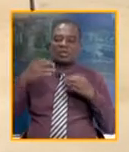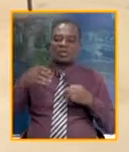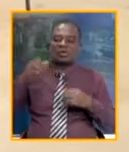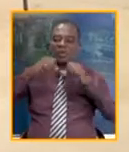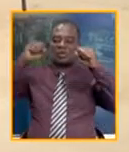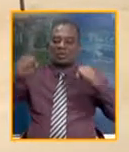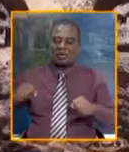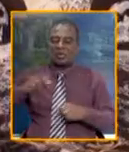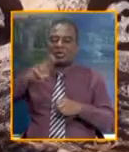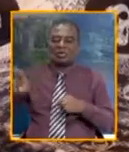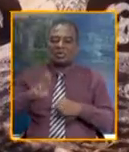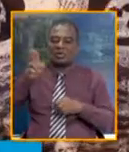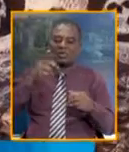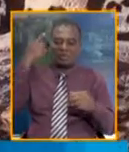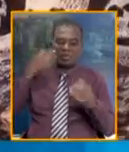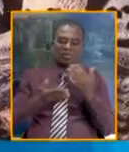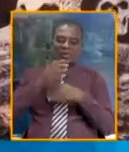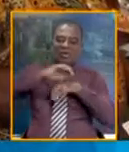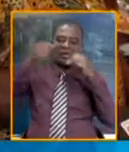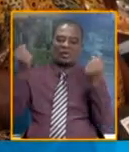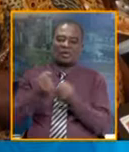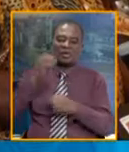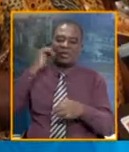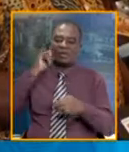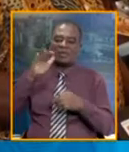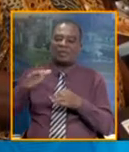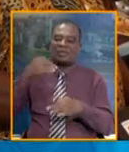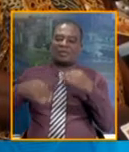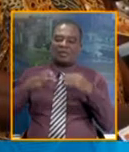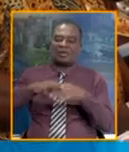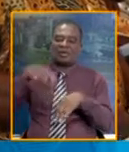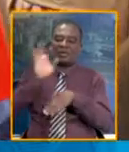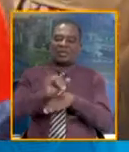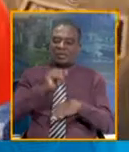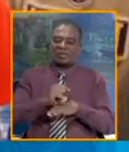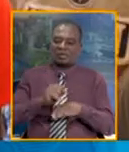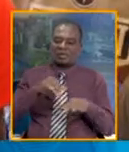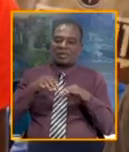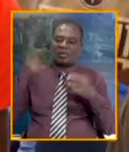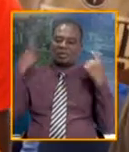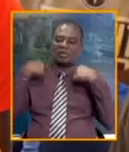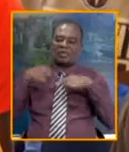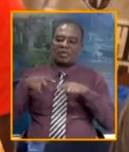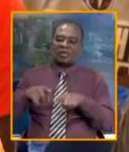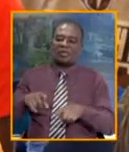par l'Association des femmes juristes de Côte d'Ivoire pour faire passer le message de paix et de non-violence pendant les